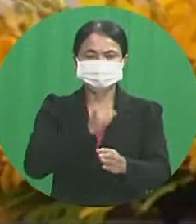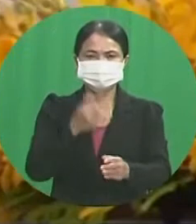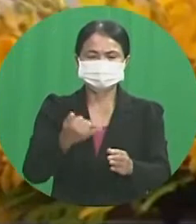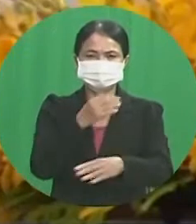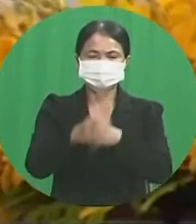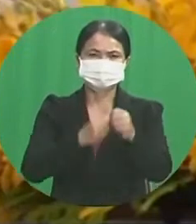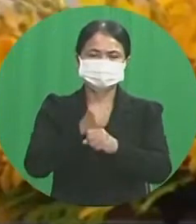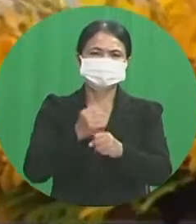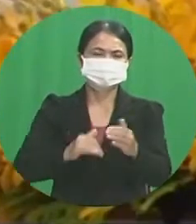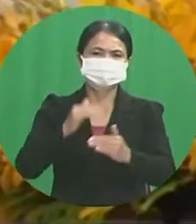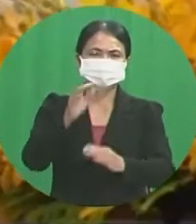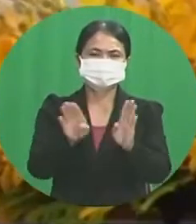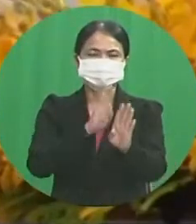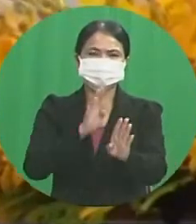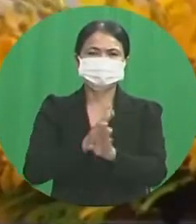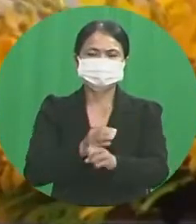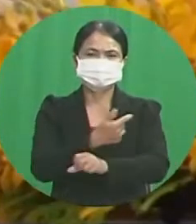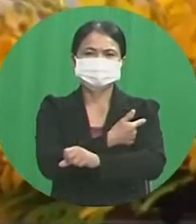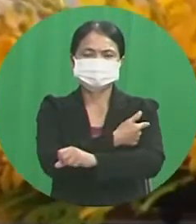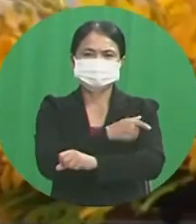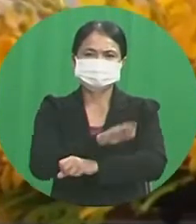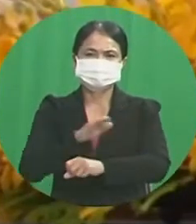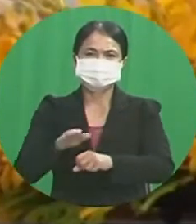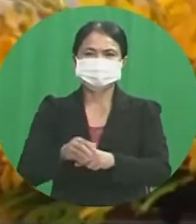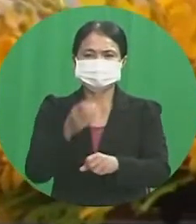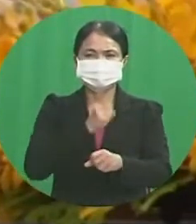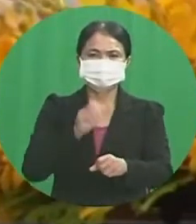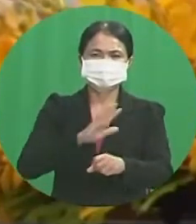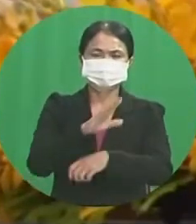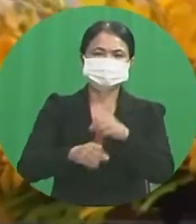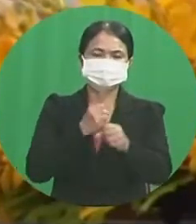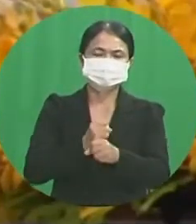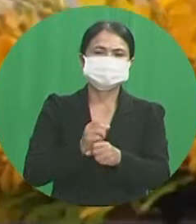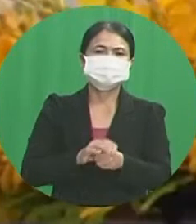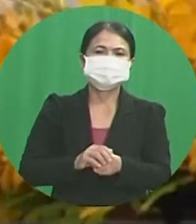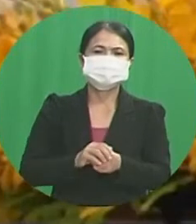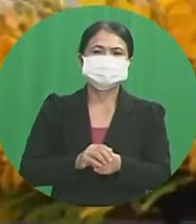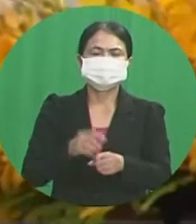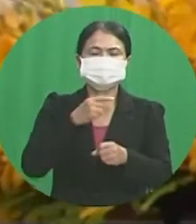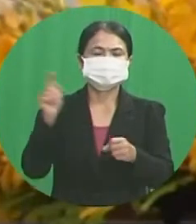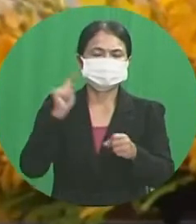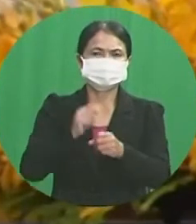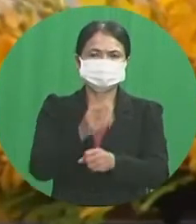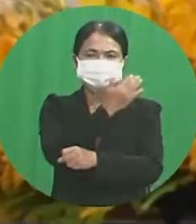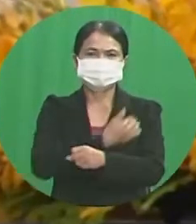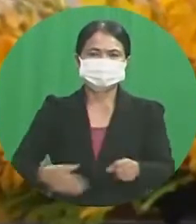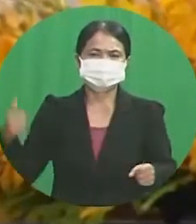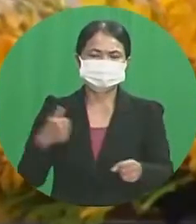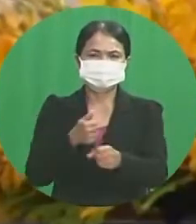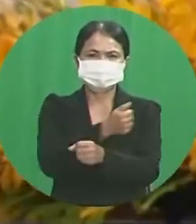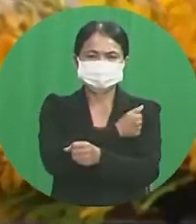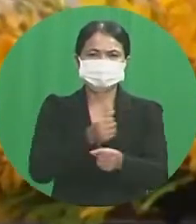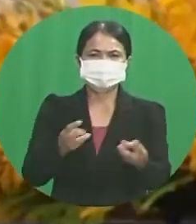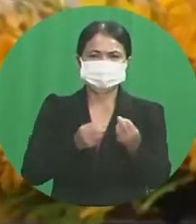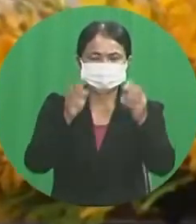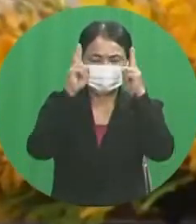ឆ្នាំឡើងនិងបើកយុទ្ធនាការចាក់សម្រាប់កុមារមានអាយុ5ឆ្នាំថ្លែងក្នុងពិធីនោះសម្តេចតេជោនាយករដ្ឋមន្ត្រីហ៊ុន